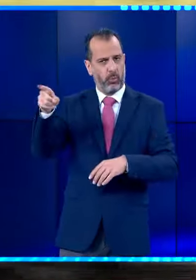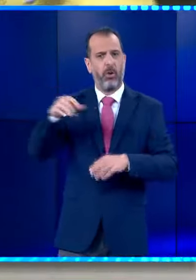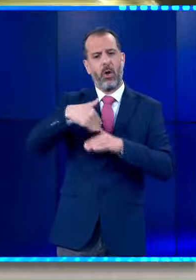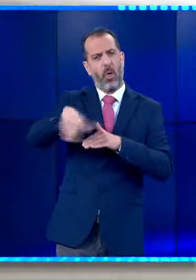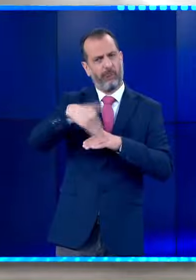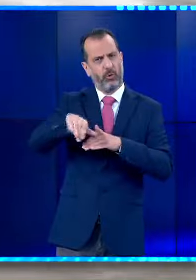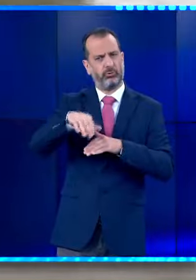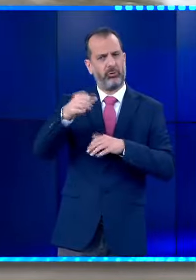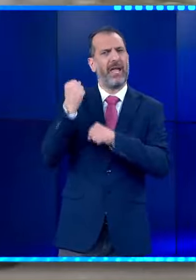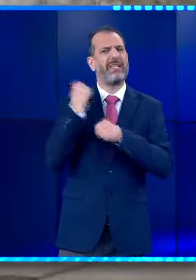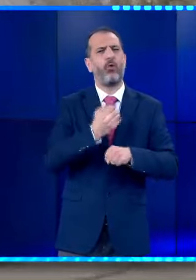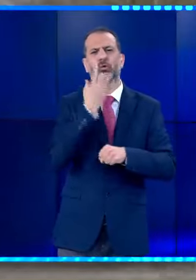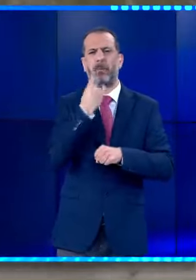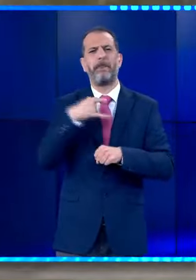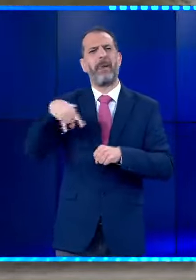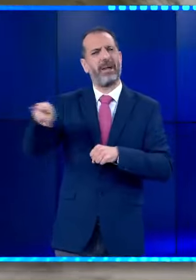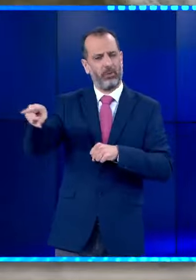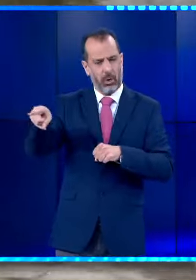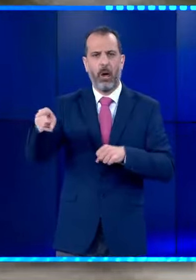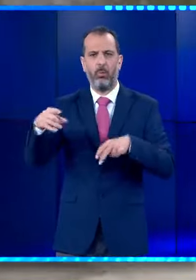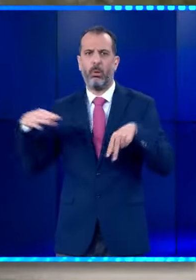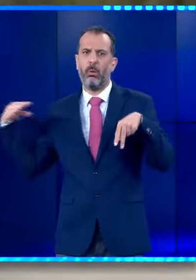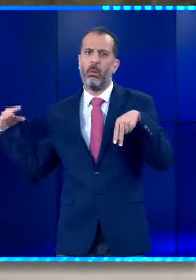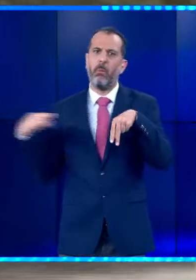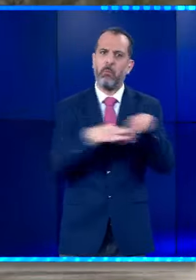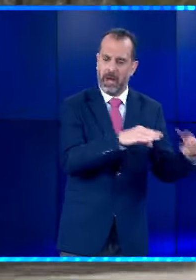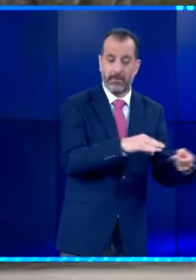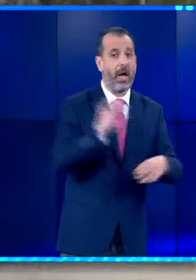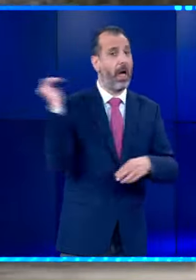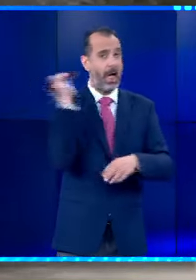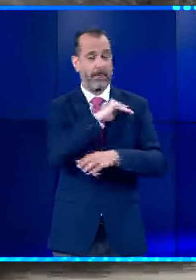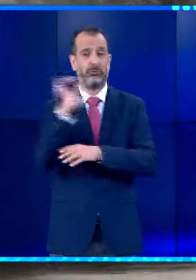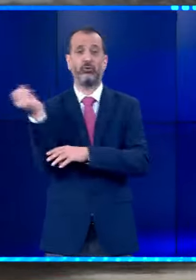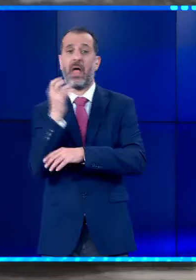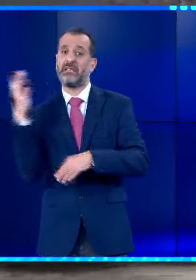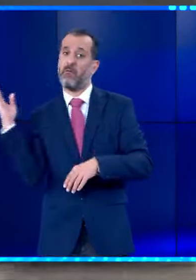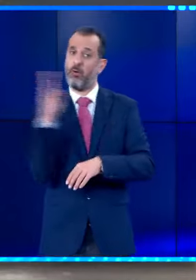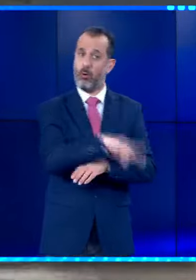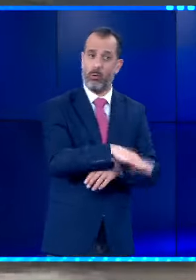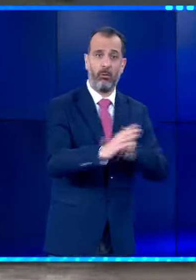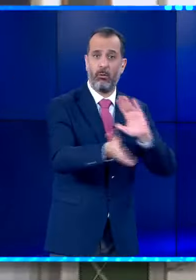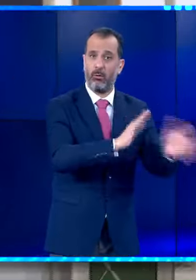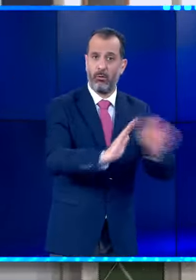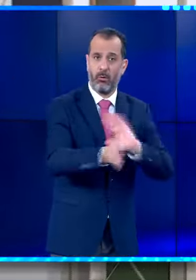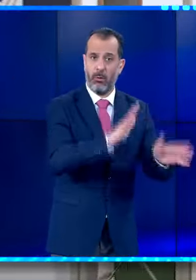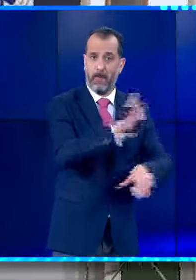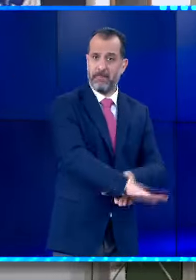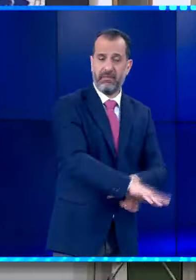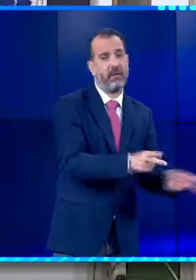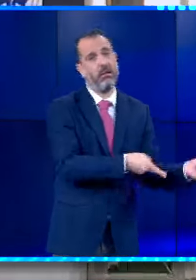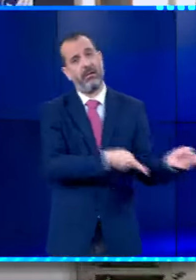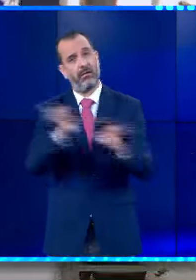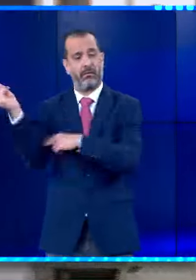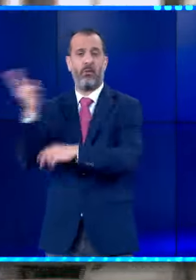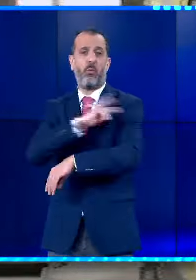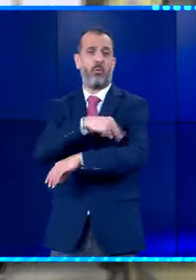Παπα-Νικολάου. Στο σημείο έσπευσαν διασώστες του ΕΚΑΒ που παρήχαν τις πρώτες βοήθειες στο παιδάκι και το μετέφεραν με ασθενοφόρο